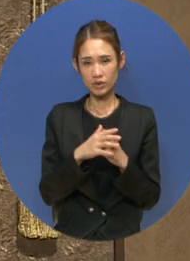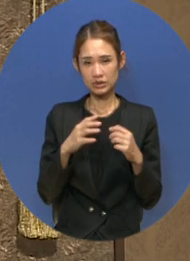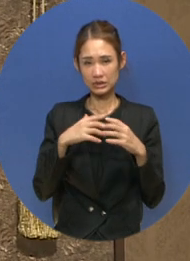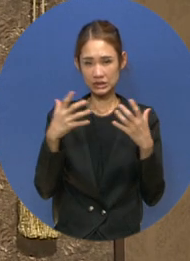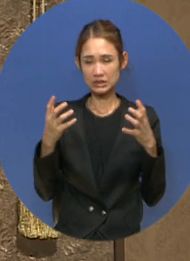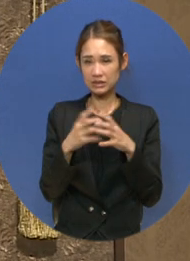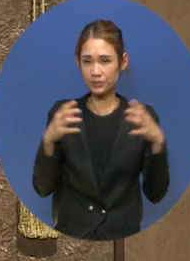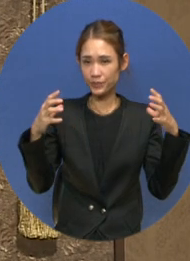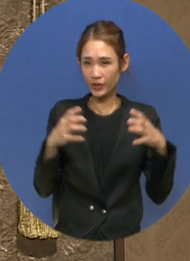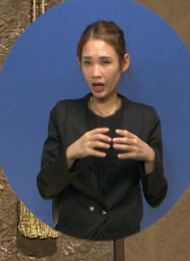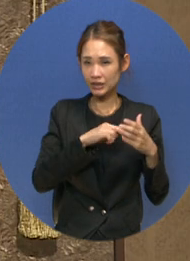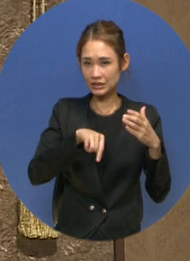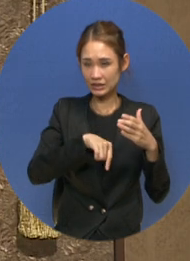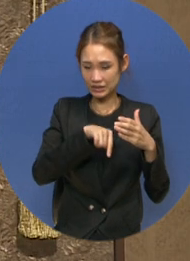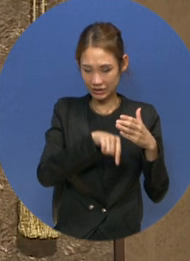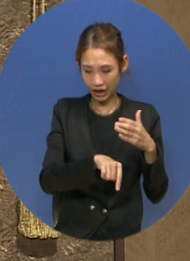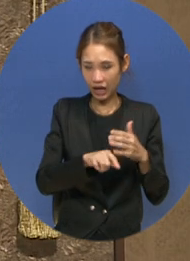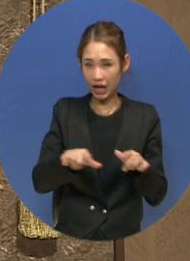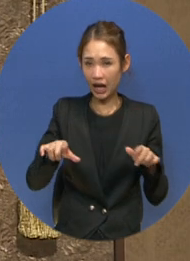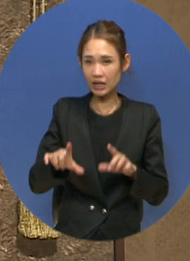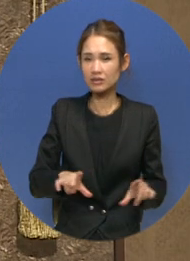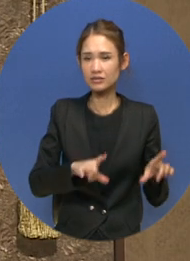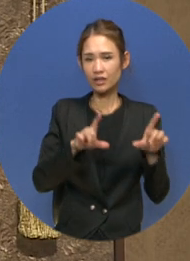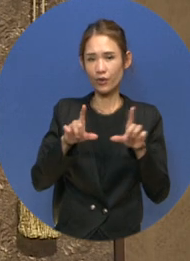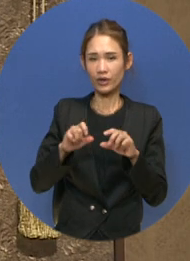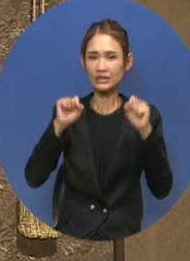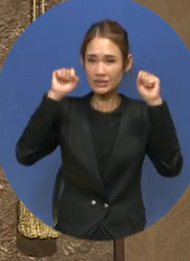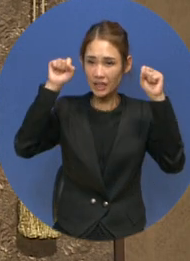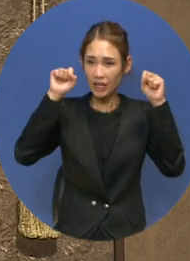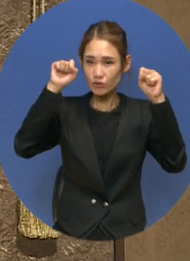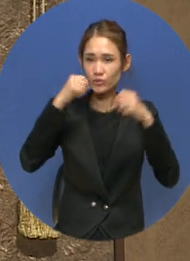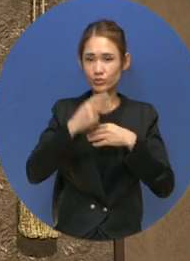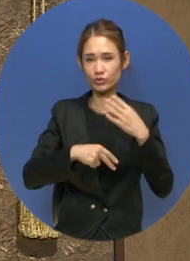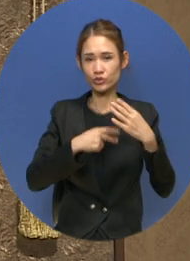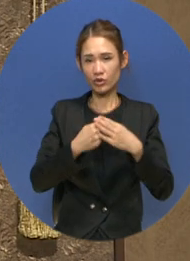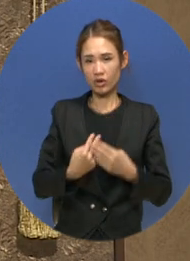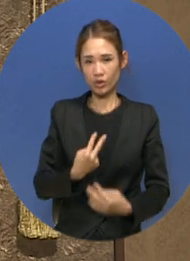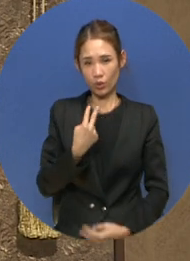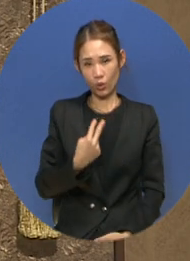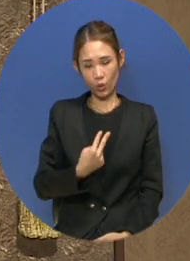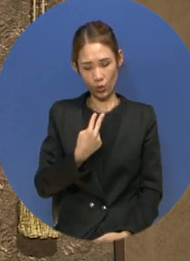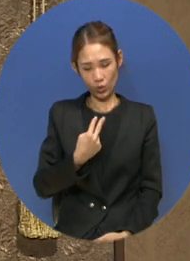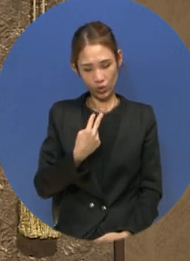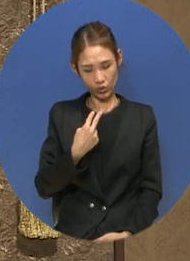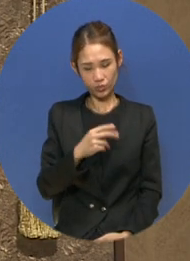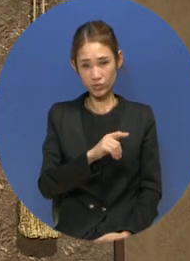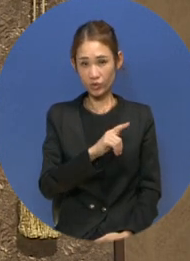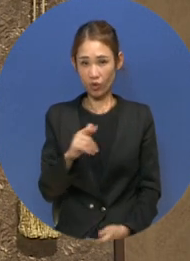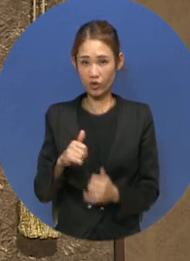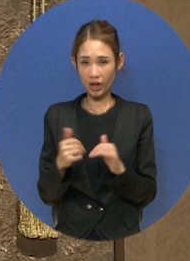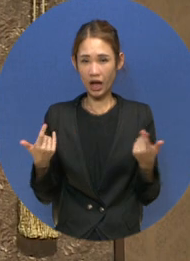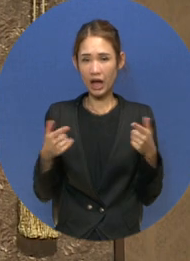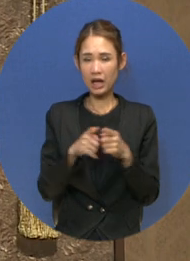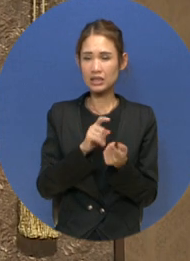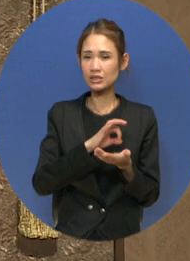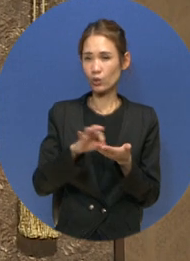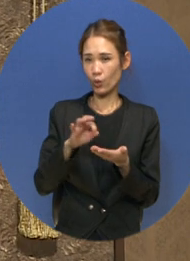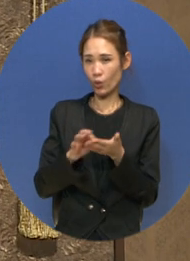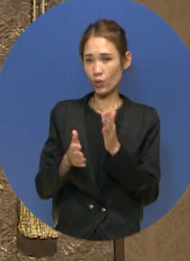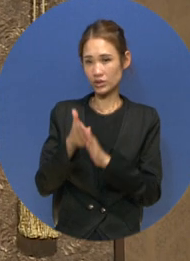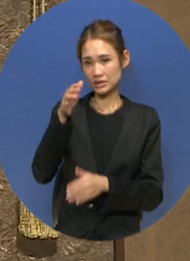함께 지하에서 생활하고 있는 체육 프로그램 같은 경우 호흡을 하거나 여러 사람이 함께 이용하는